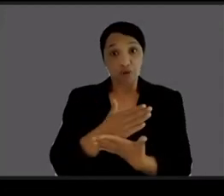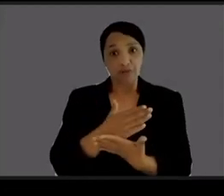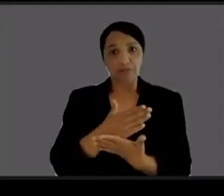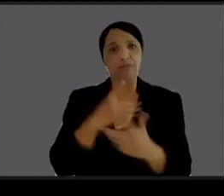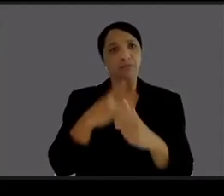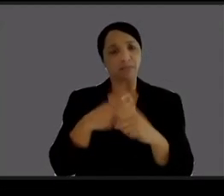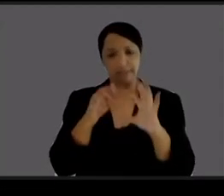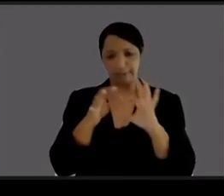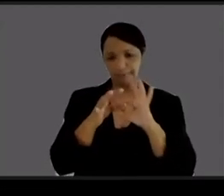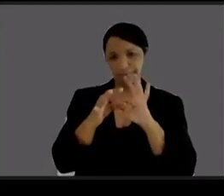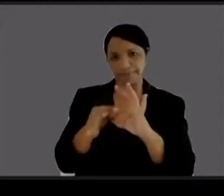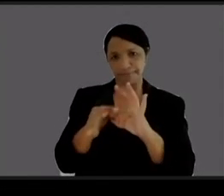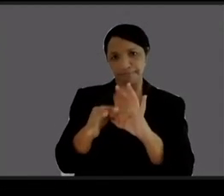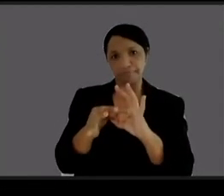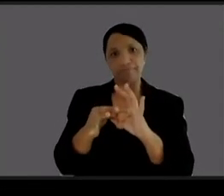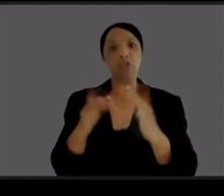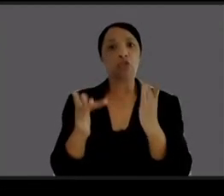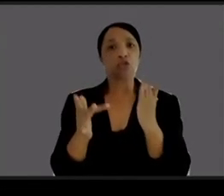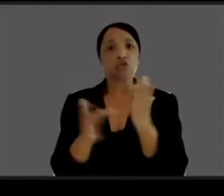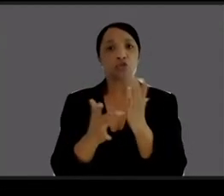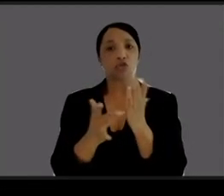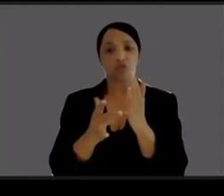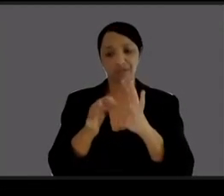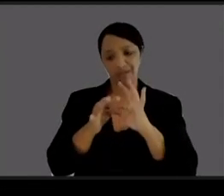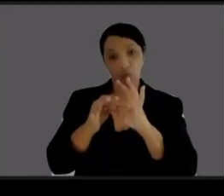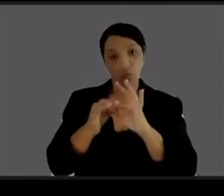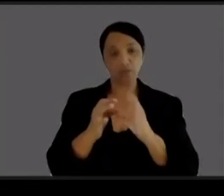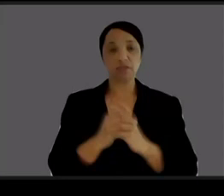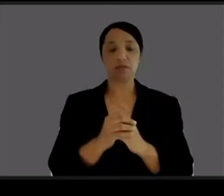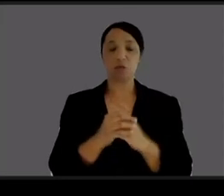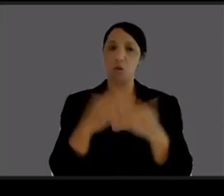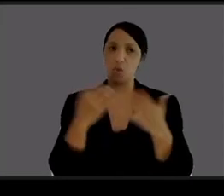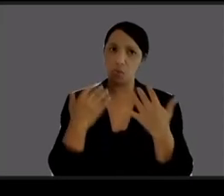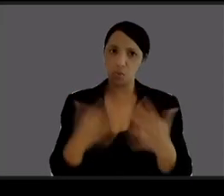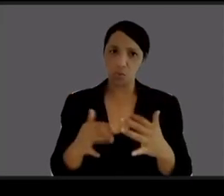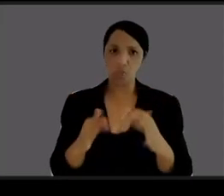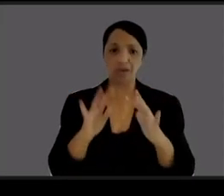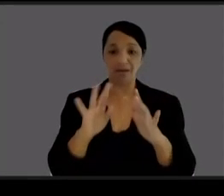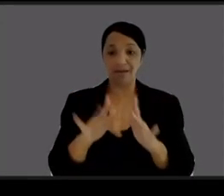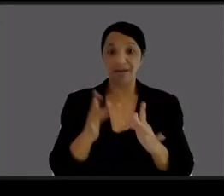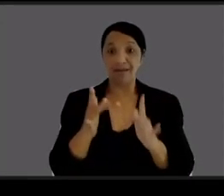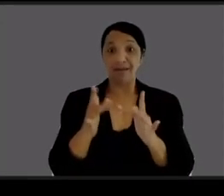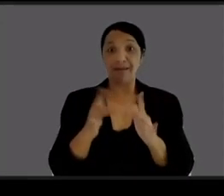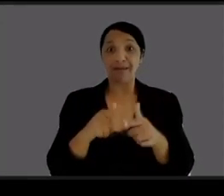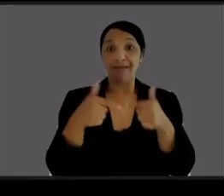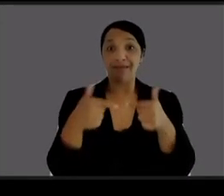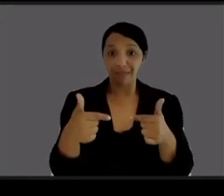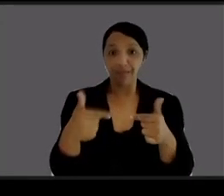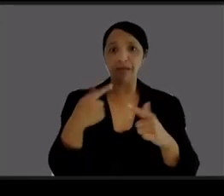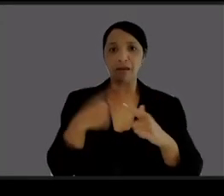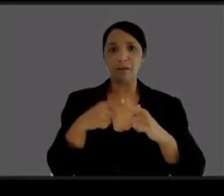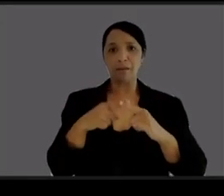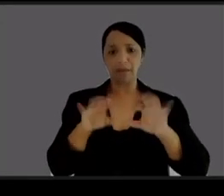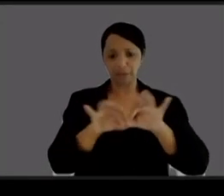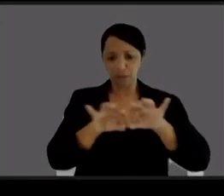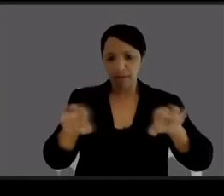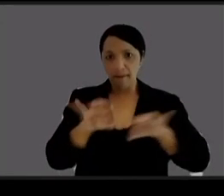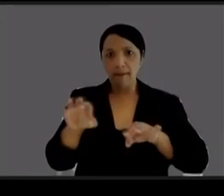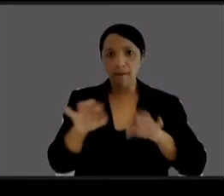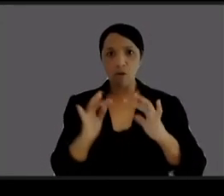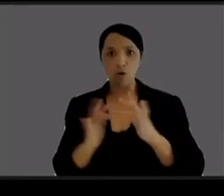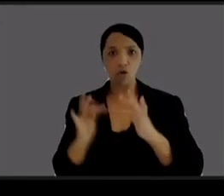بحاجه الى تعزيز حقوق الانسان والنهج الذي يركز على الانسان التعاون الرقمي ومن الضروري ان تظل شبكه الانترنت بما في ذلك البنيه التحتيه